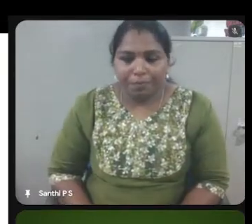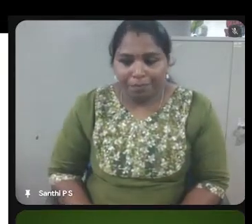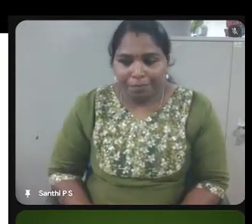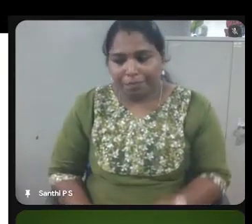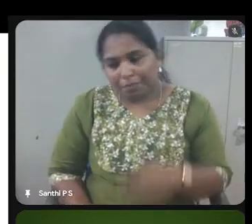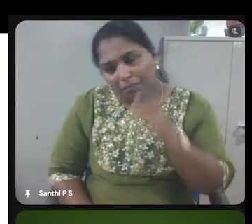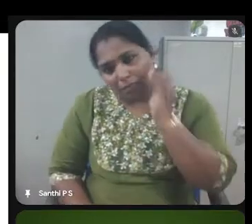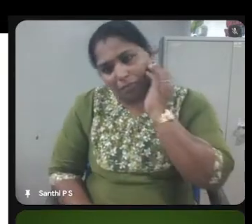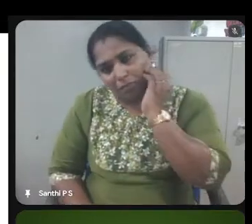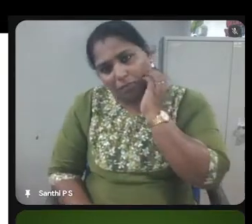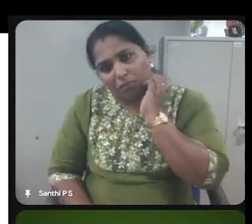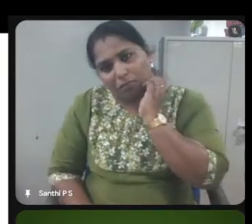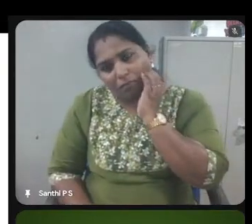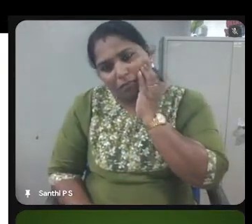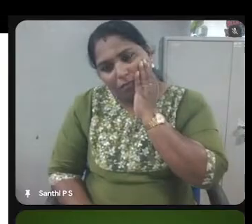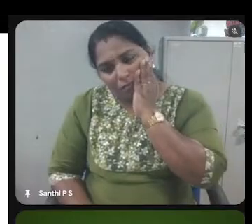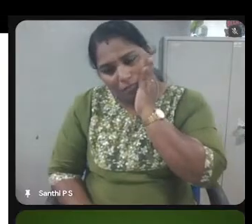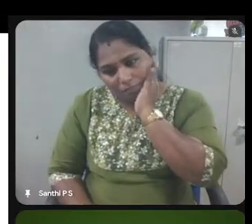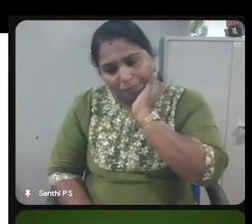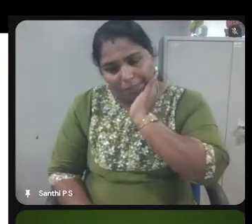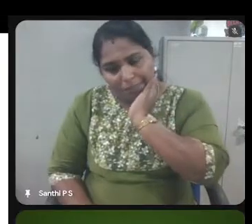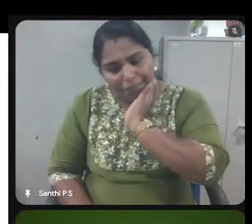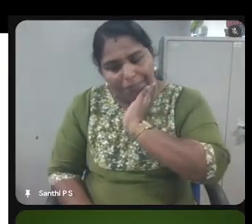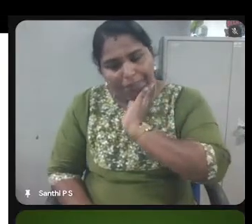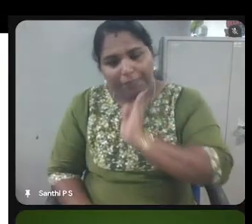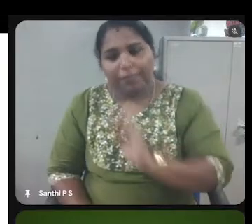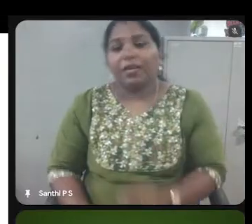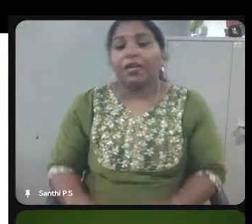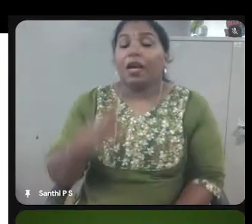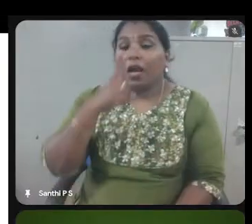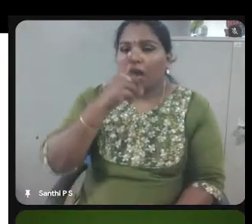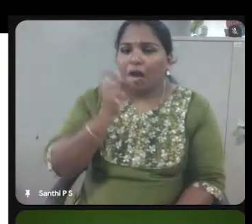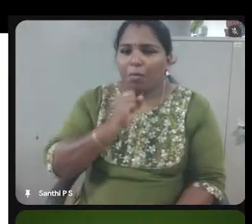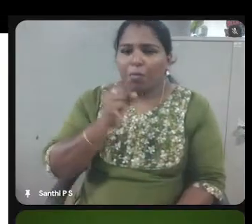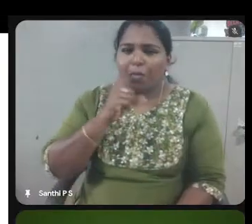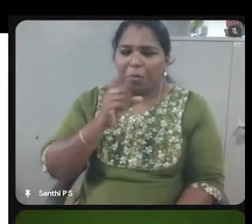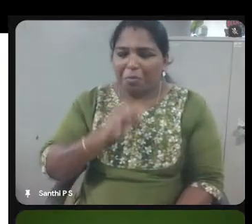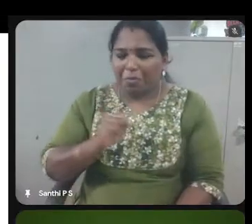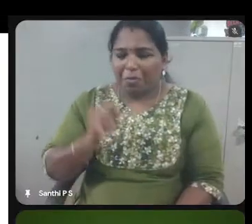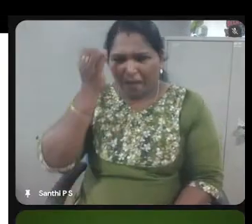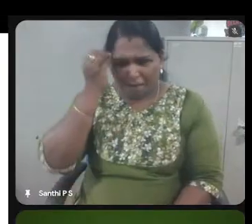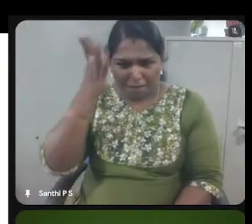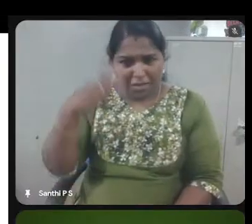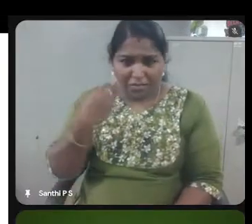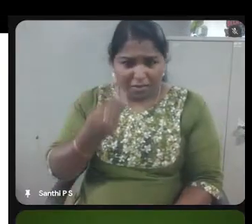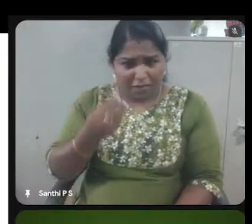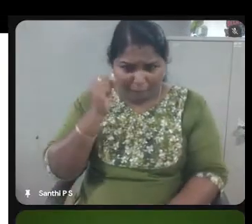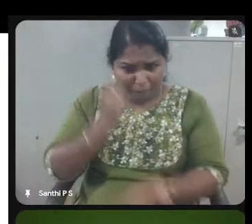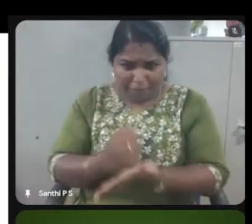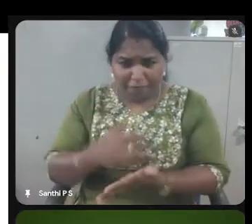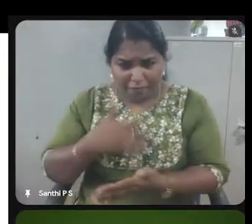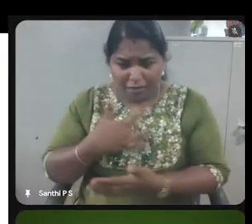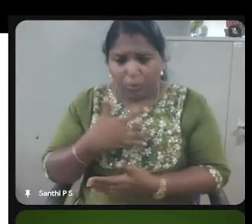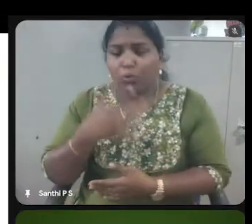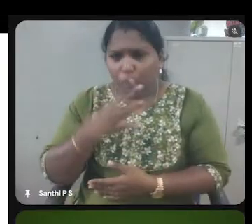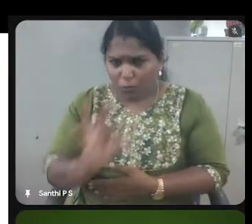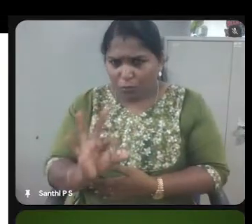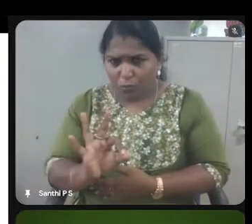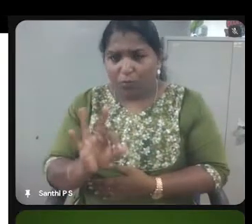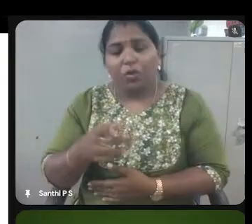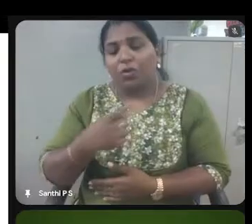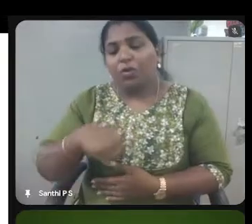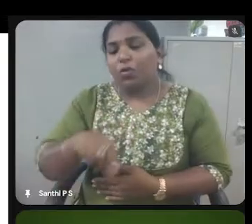നമുക്ക് ചാറ്റ് ബോക്സിൽ ഒരു കമന്റ് വന്നിട്ടുള്ളത് ഗ്രാൻഡ് പേരൻസിന് കൂടി അവയർനെസ് കൊടുക്കേണ്ട അത്യാവശ്യമല്ല. ആക്ച്വലി ഗ്രാൻഡ് പേരൻസ്